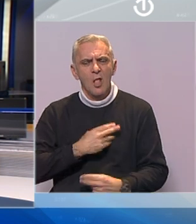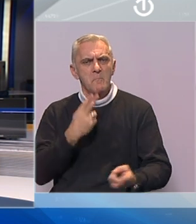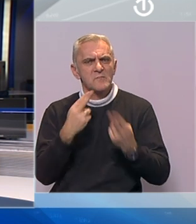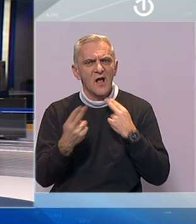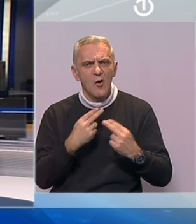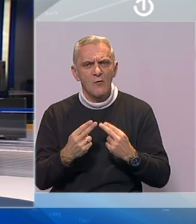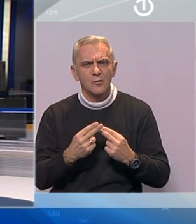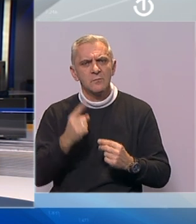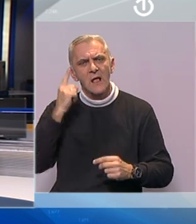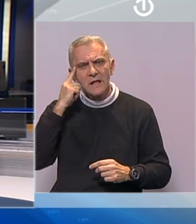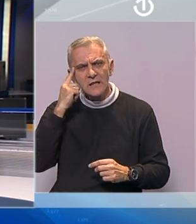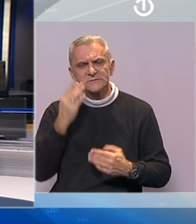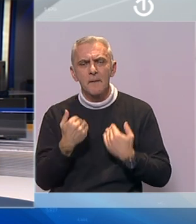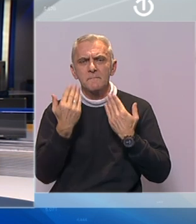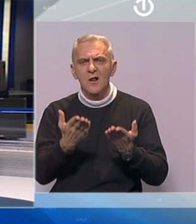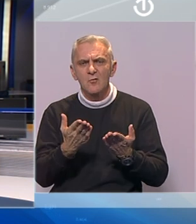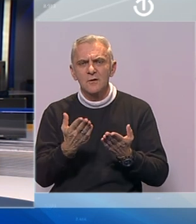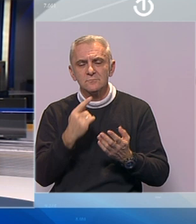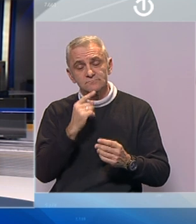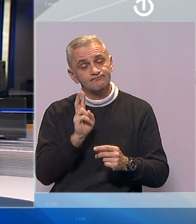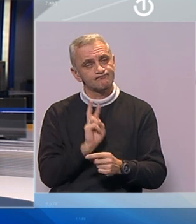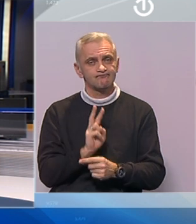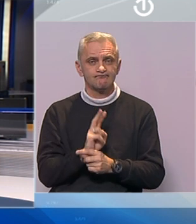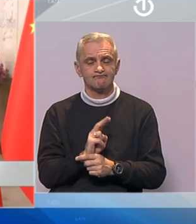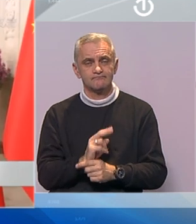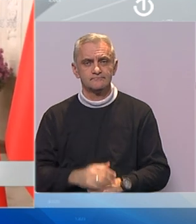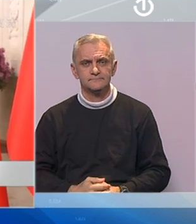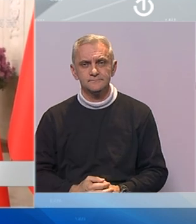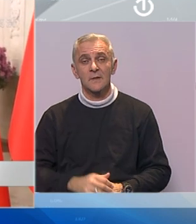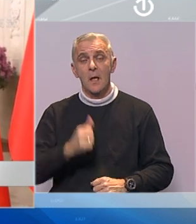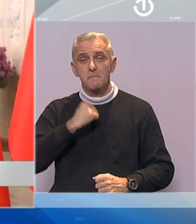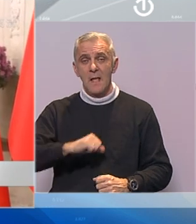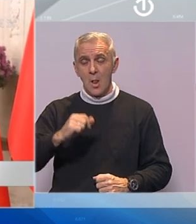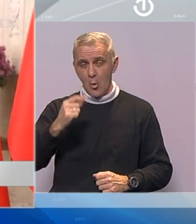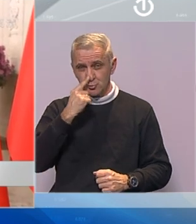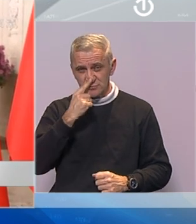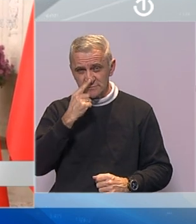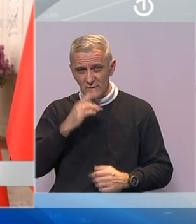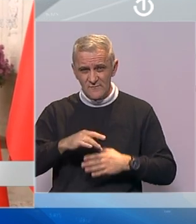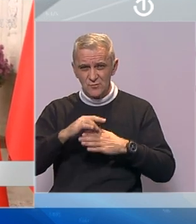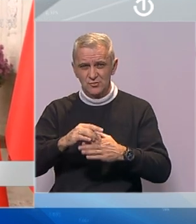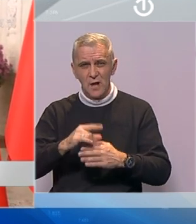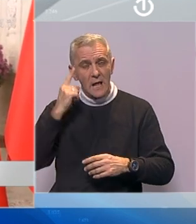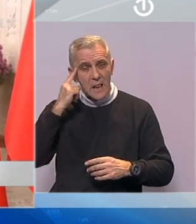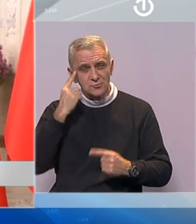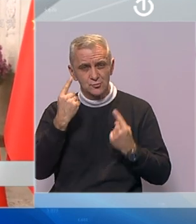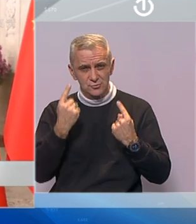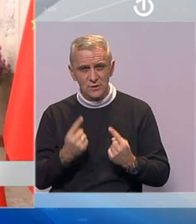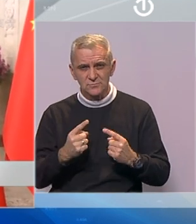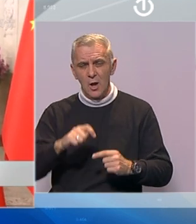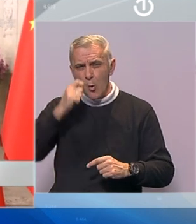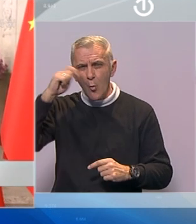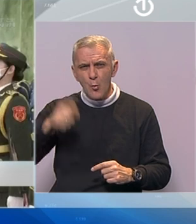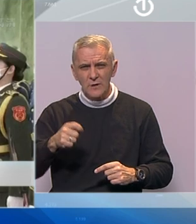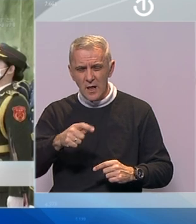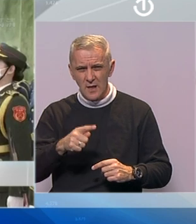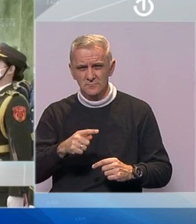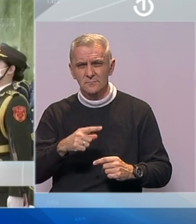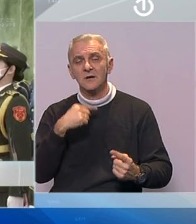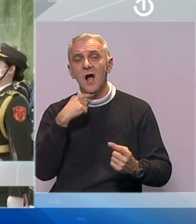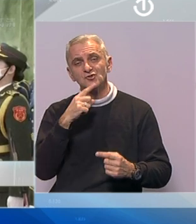i na kineski su prijedlog reagovali s oprezom. Bjeloruski lider je kinesko stajalište o ukrajinskoj krizi